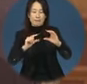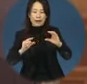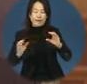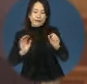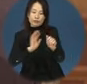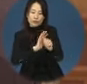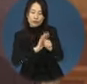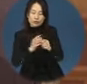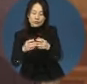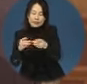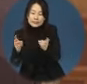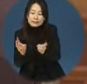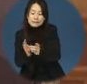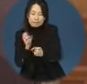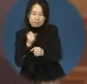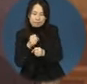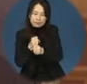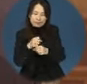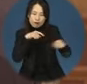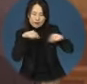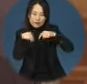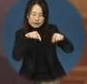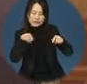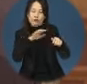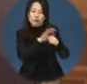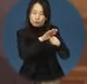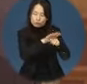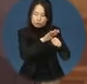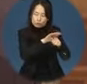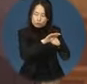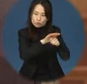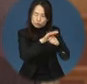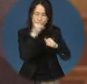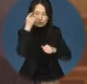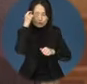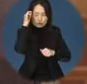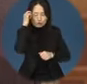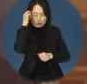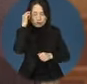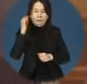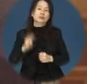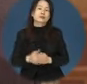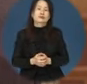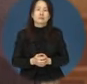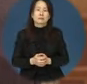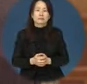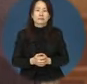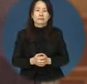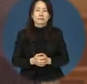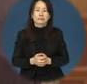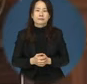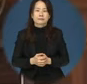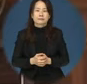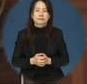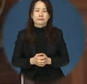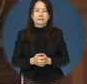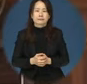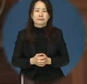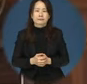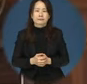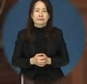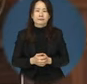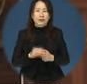전문성을 또 정책적 능력을 강화하는 데 제 유적으로 뒷받침 한다 라는 뜻이 있습니다 예 그러니까